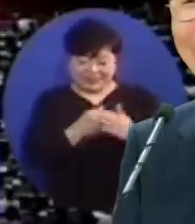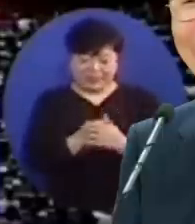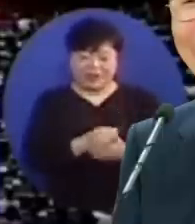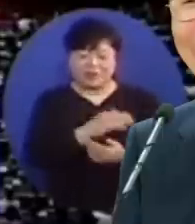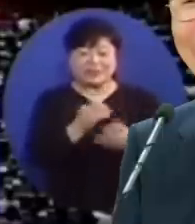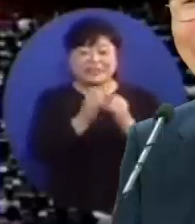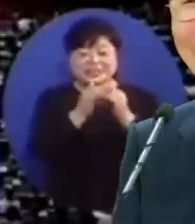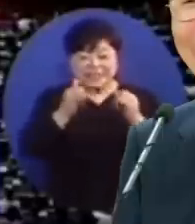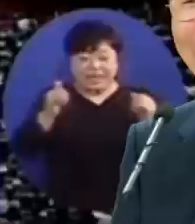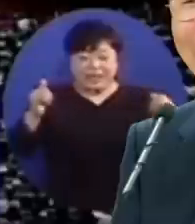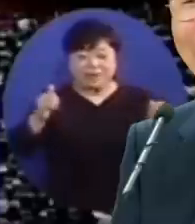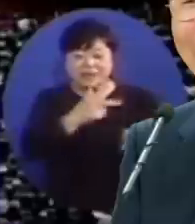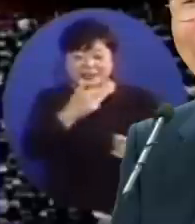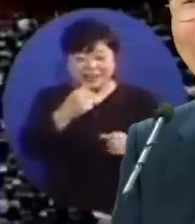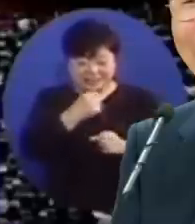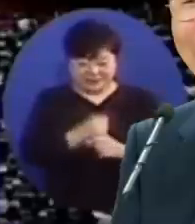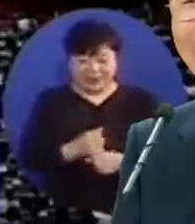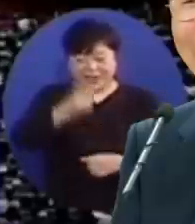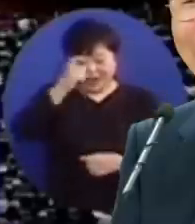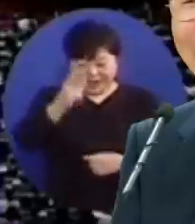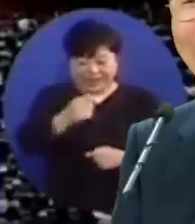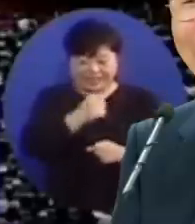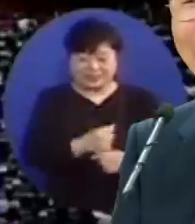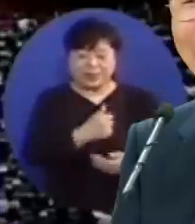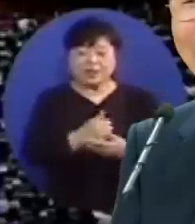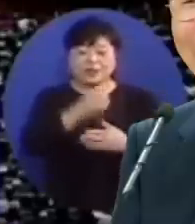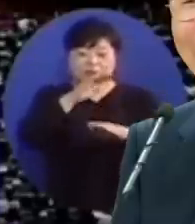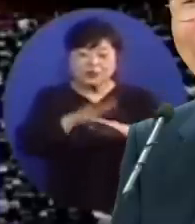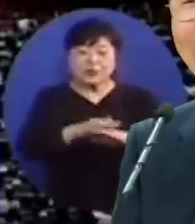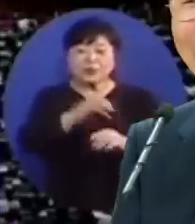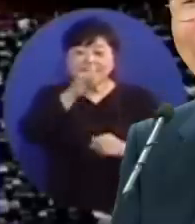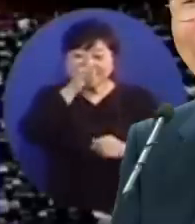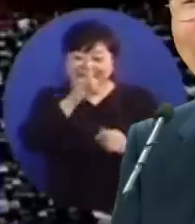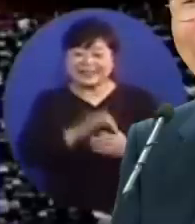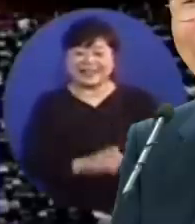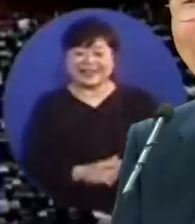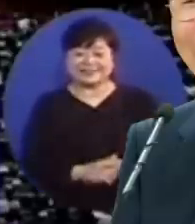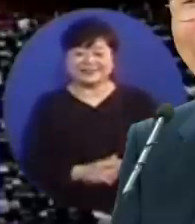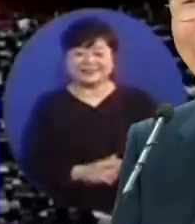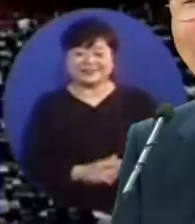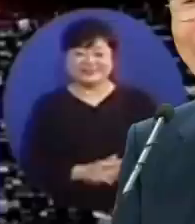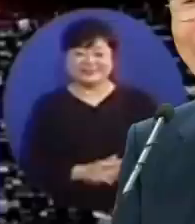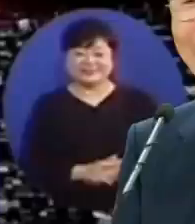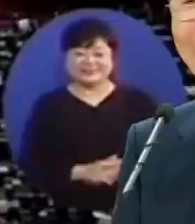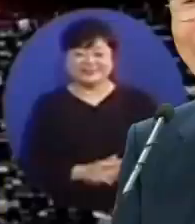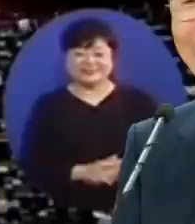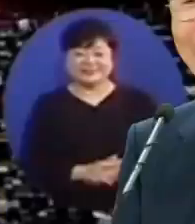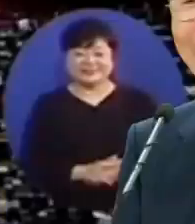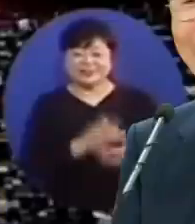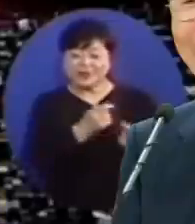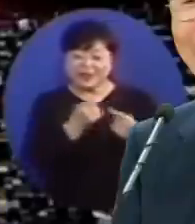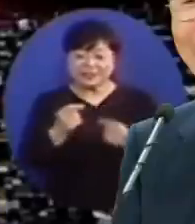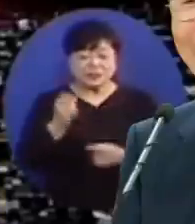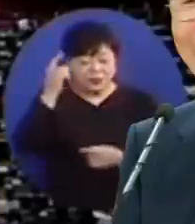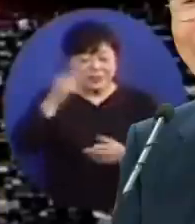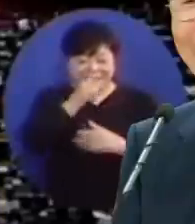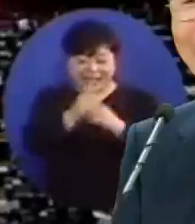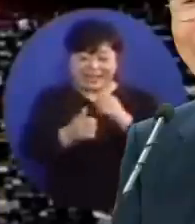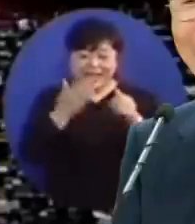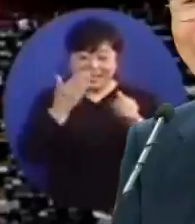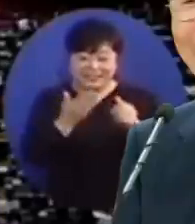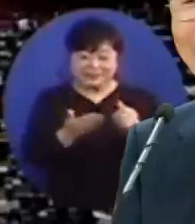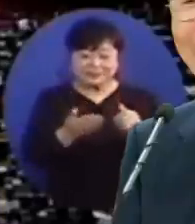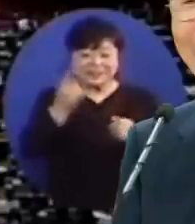싸우니 모든 사람을 크게 하심과 강하게 하심이 주의 손에 있나이다. 이와 같이 위대한